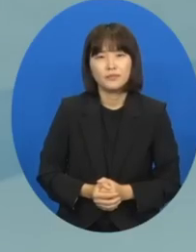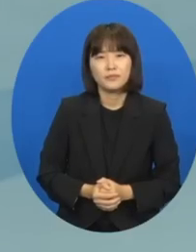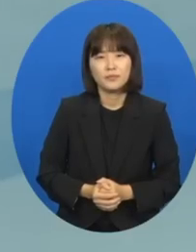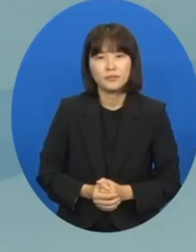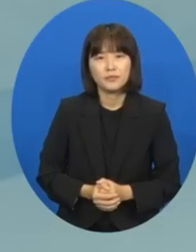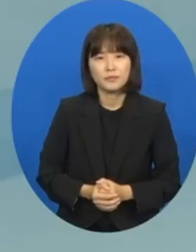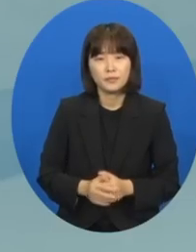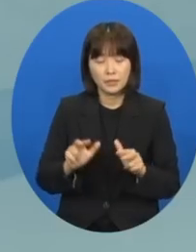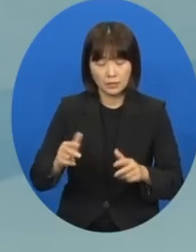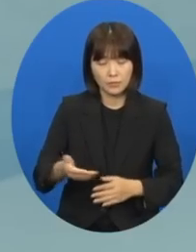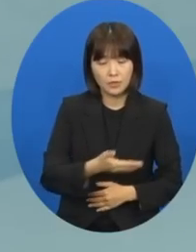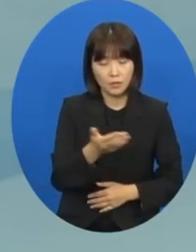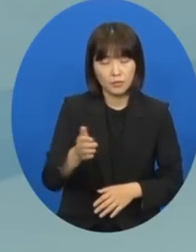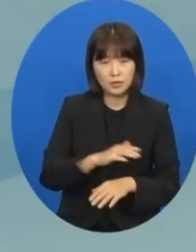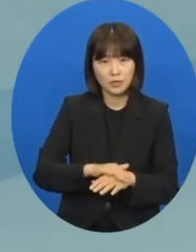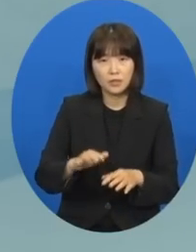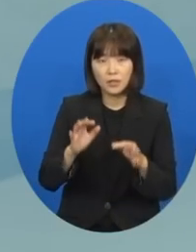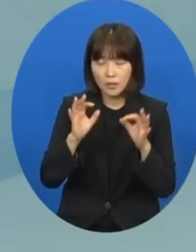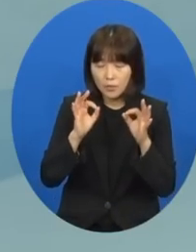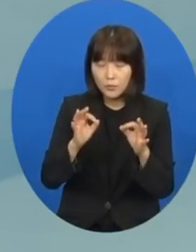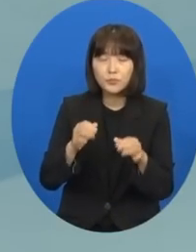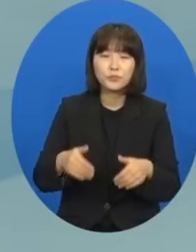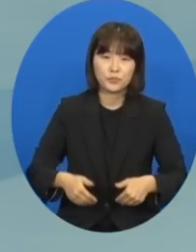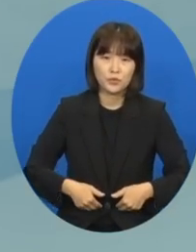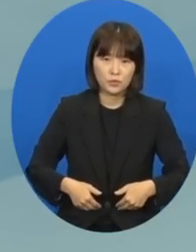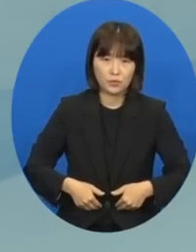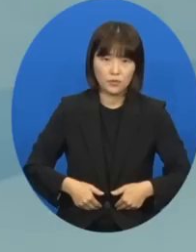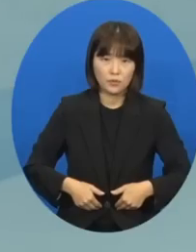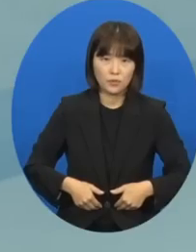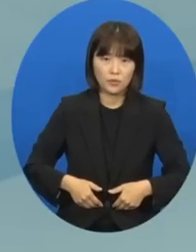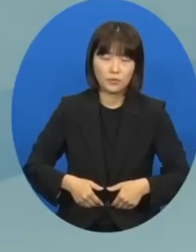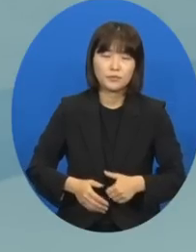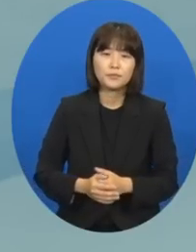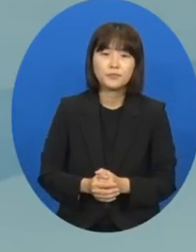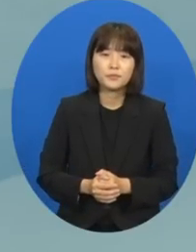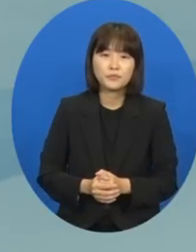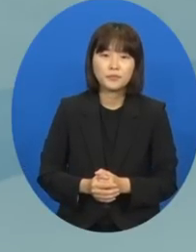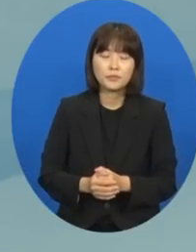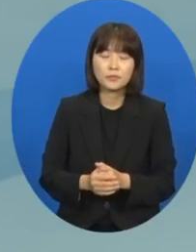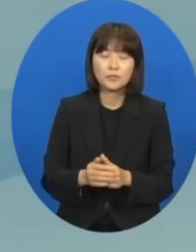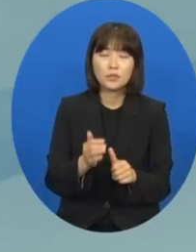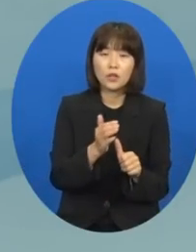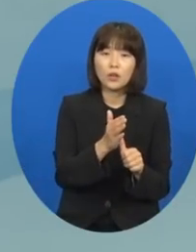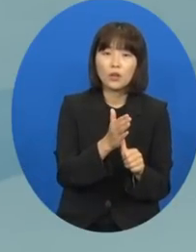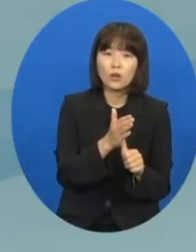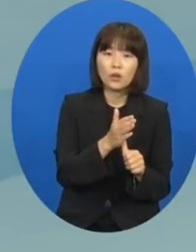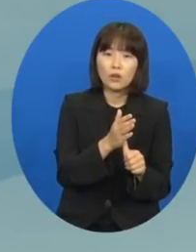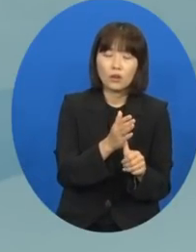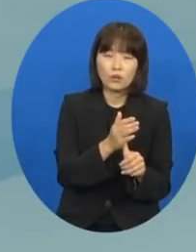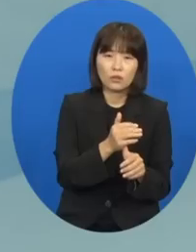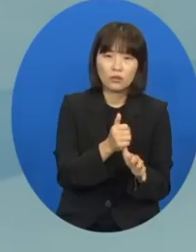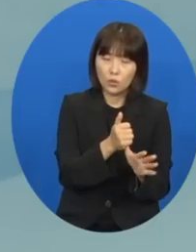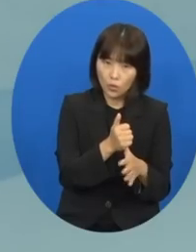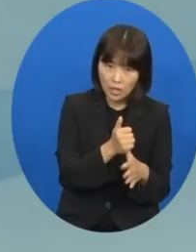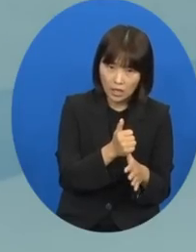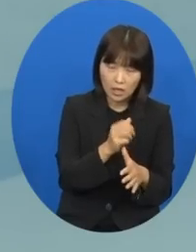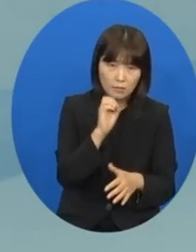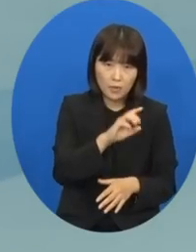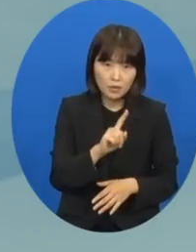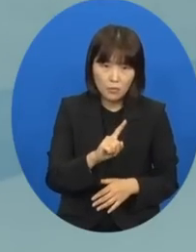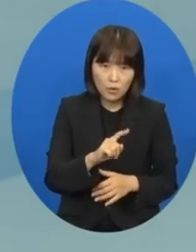그러니까 지금 여러분들 잘 보셔야 돼요. 이 지금 하나님께서 이 요나도 마찬가지입니다. 요나에게 뭐라고 했어요? 니느웨로 가라.